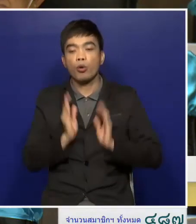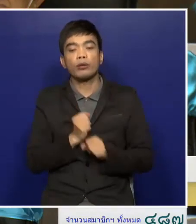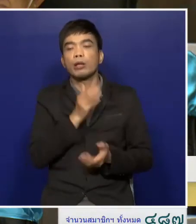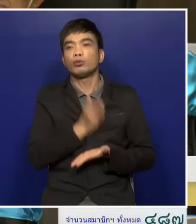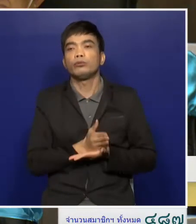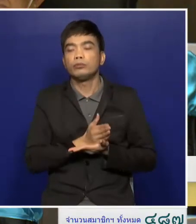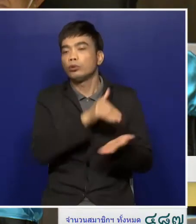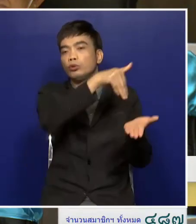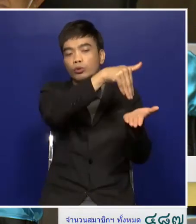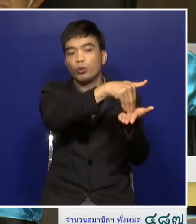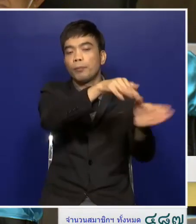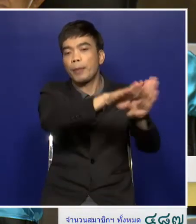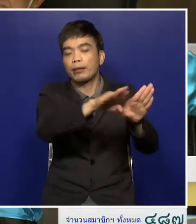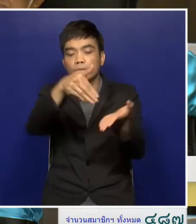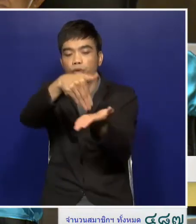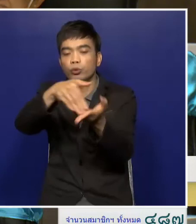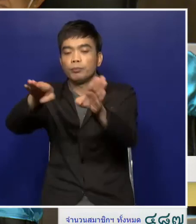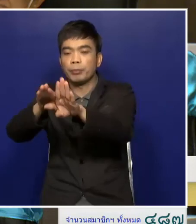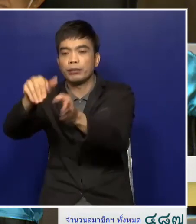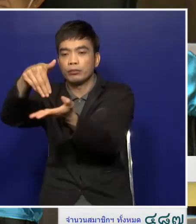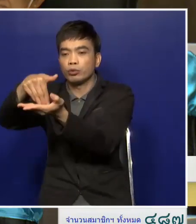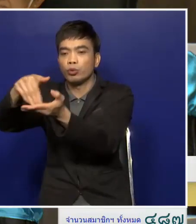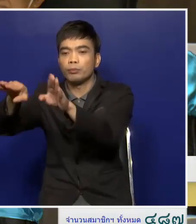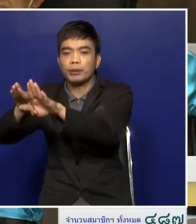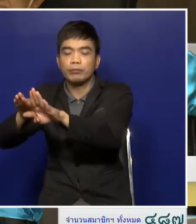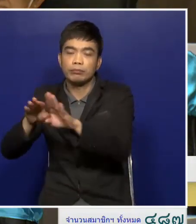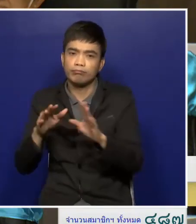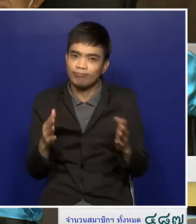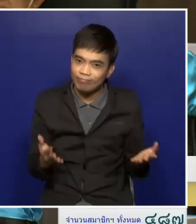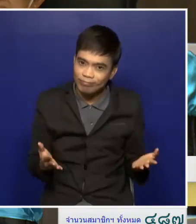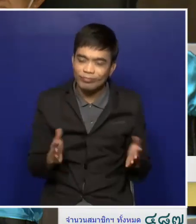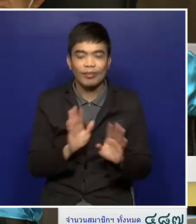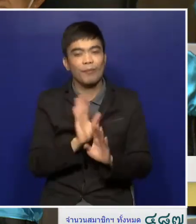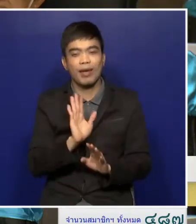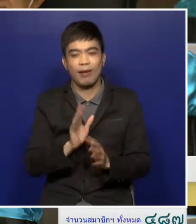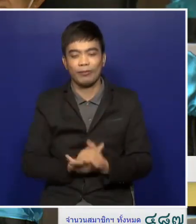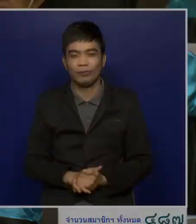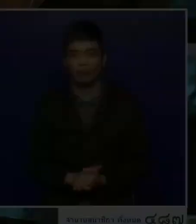ศูนย์เยาวชนต่างๆของเราก็พลอยหยุดไปด้วยไม่ได้ใช้งานนะครับขอบคุณมากครับ